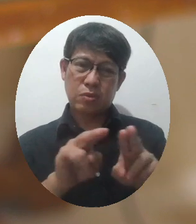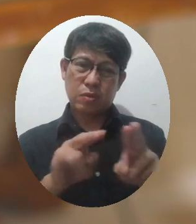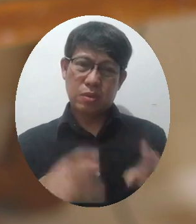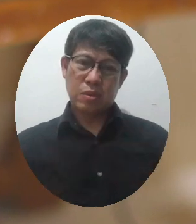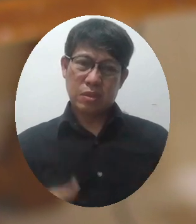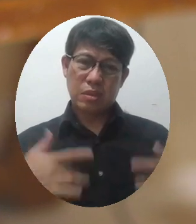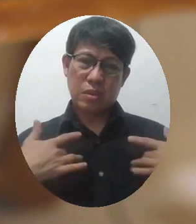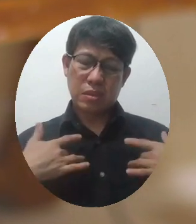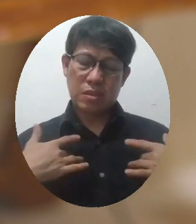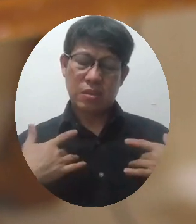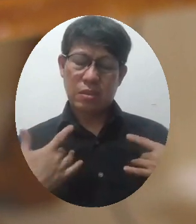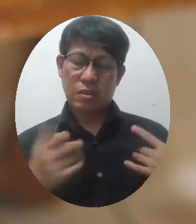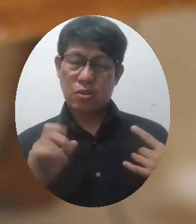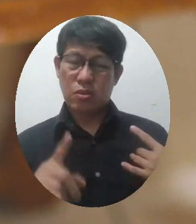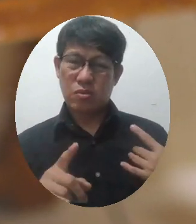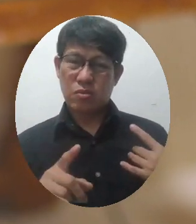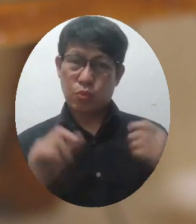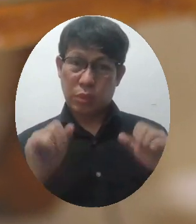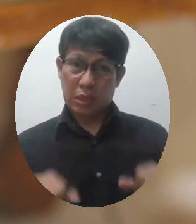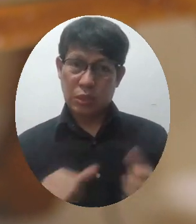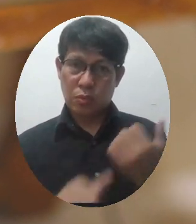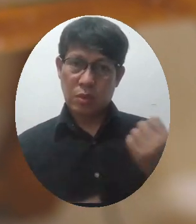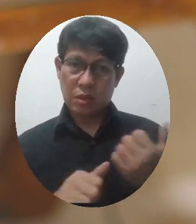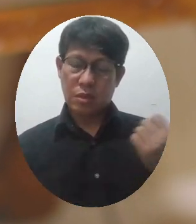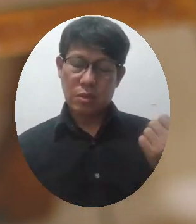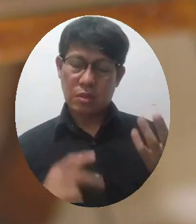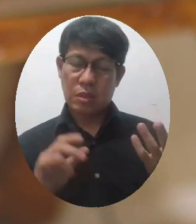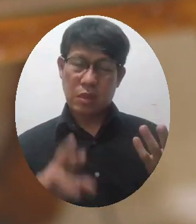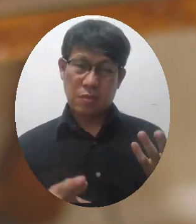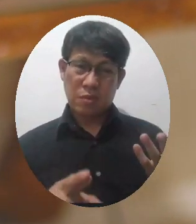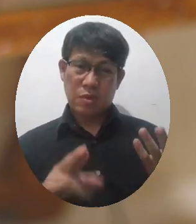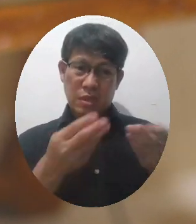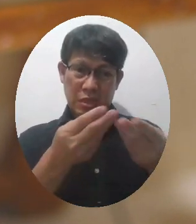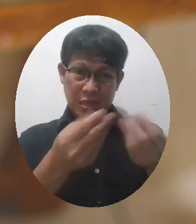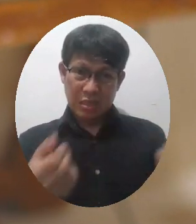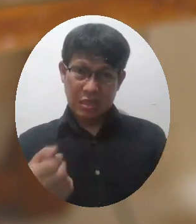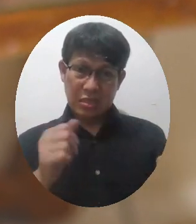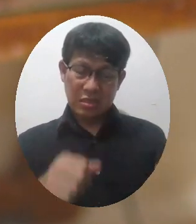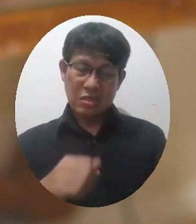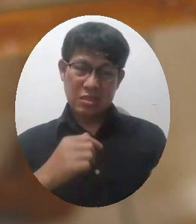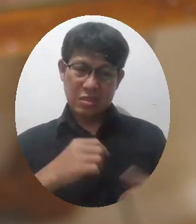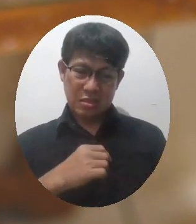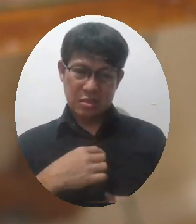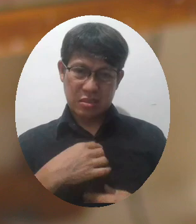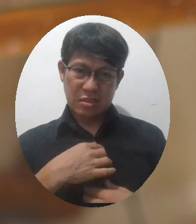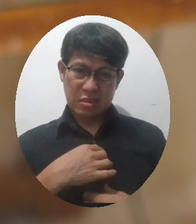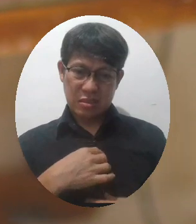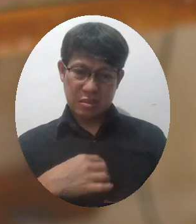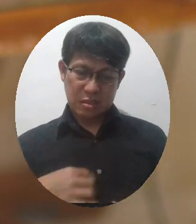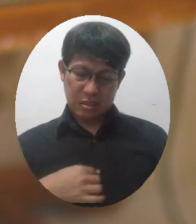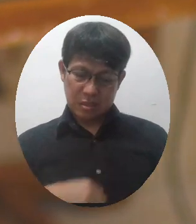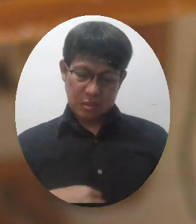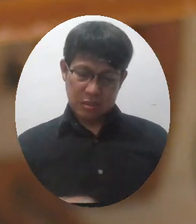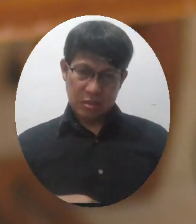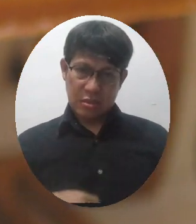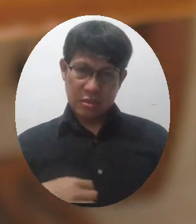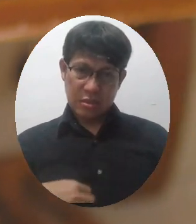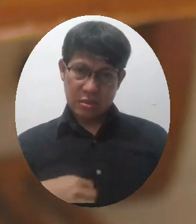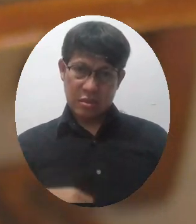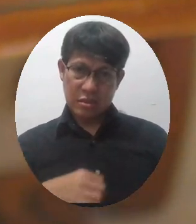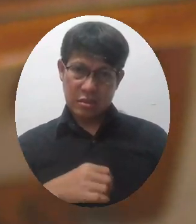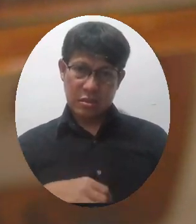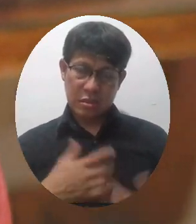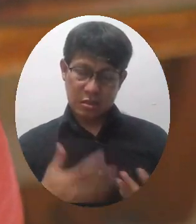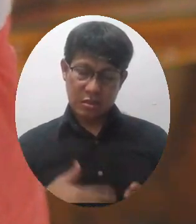ang pagdumi. Kapag gumaling na ang sugat, maaari nang isara ang butas sa tiyan at makadudumi na ang bata